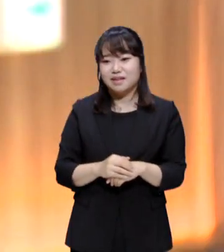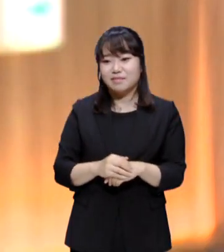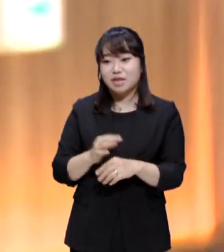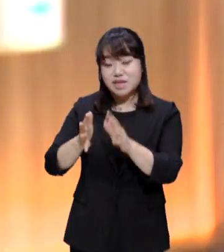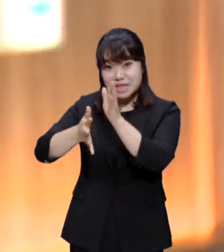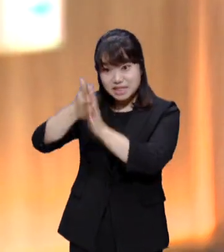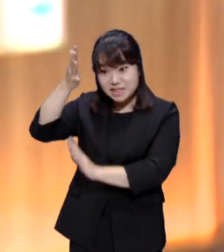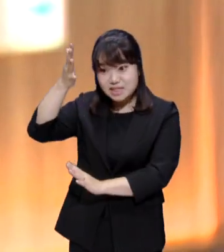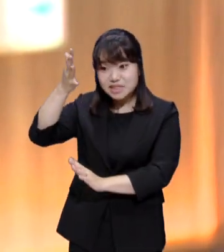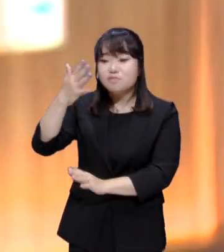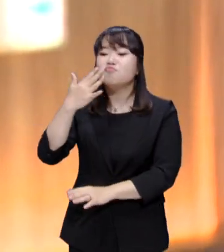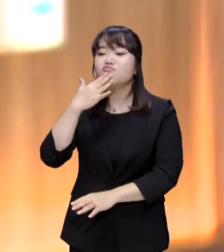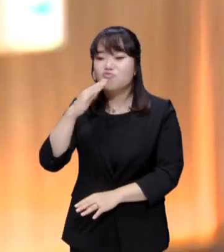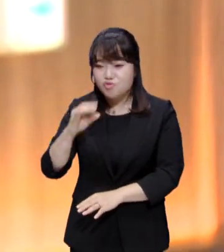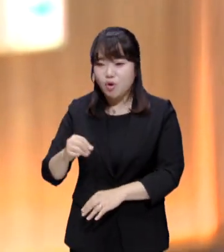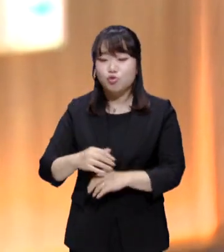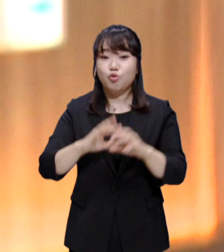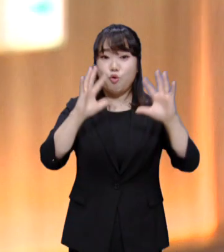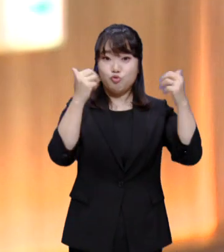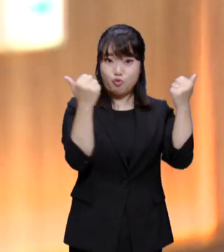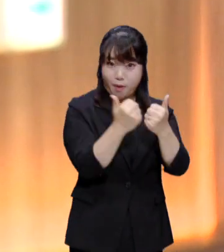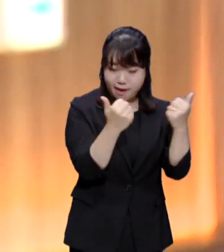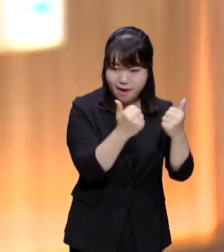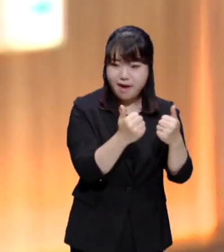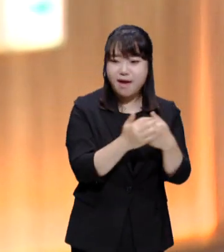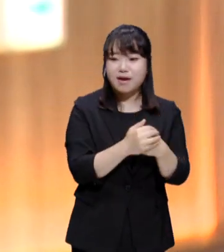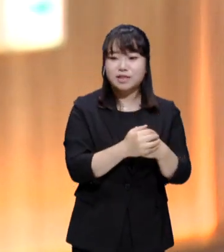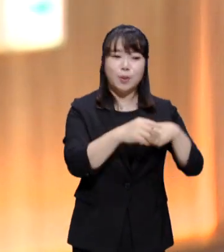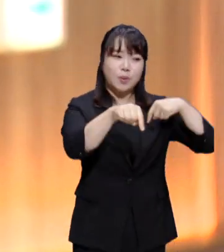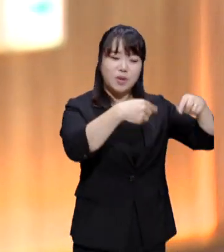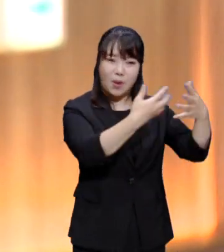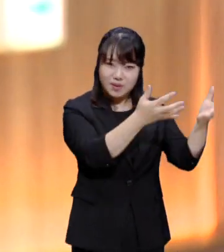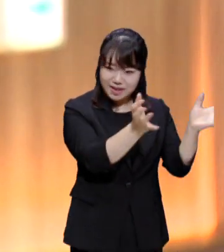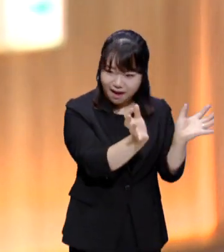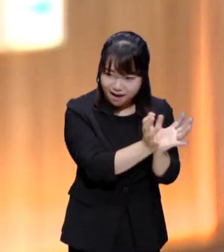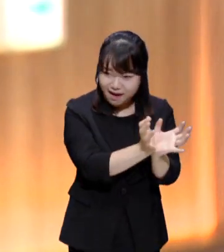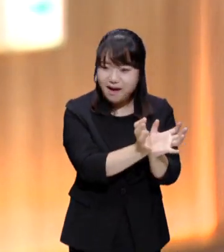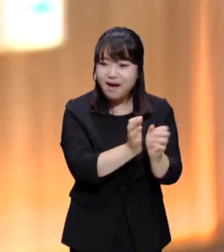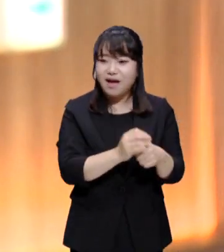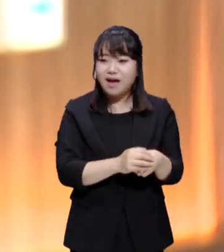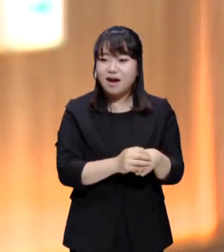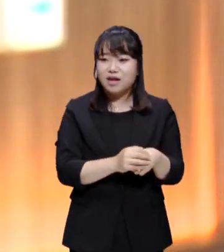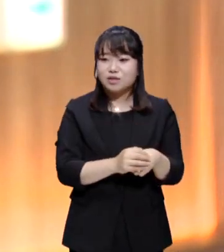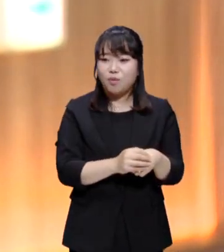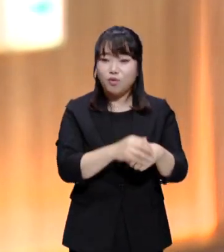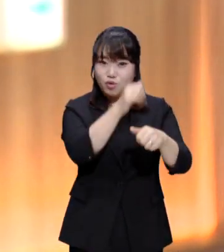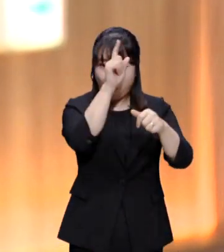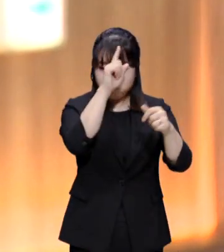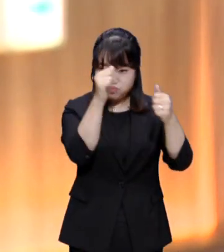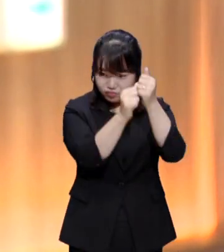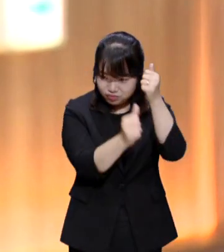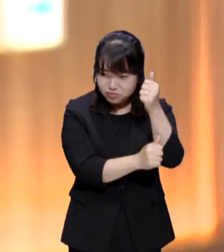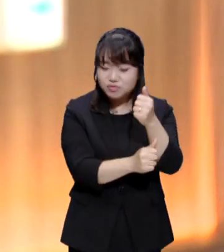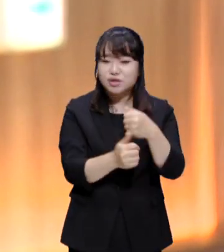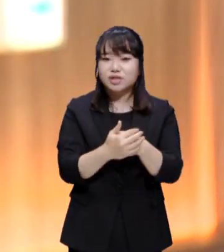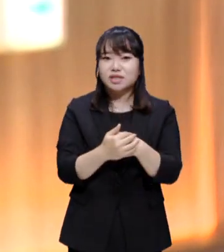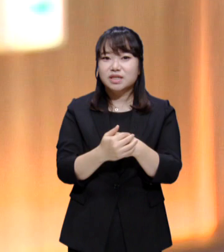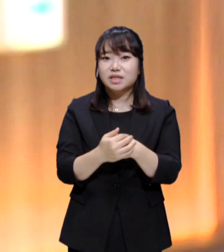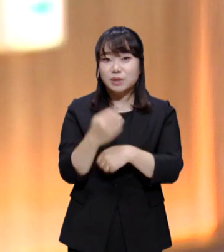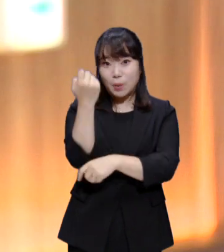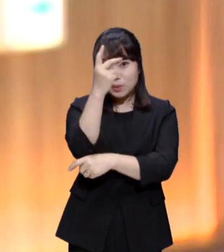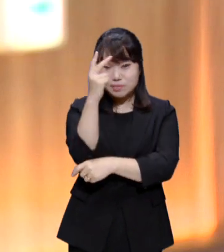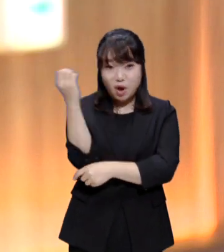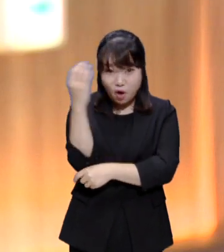시에는 물론 국회, 정당, 정부, 언론사까지 이제